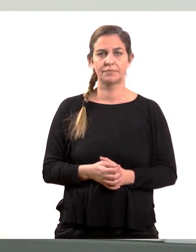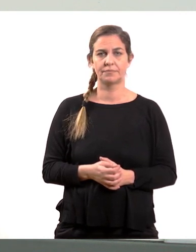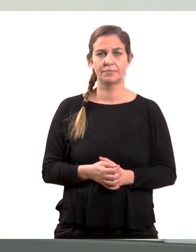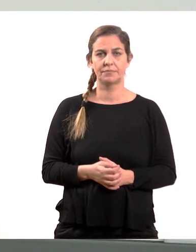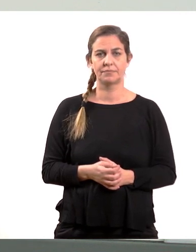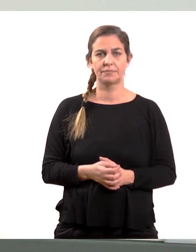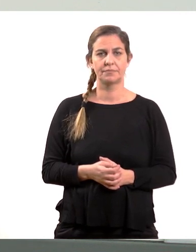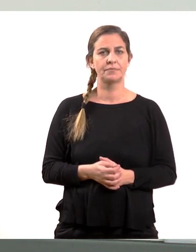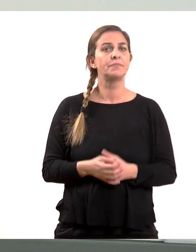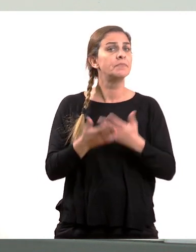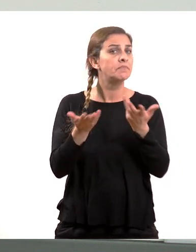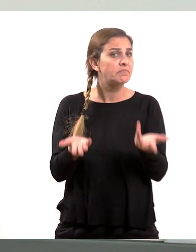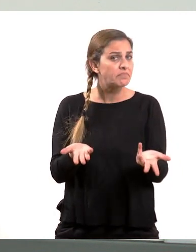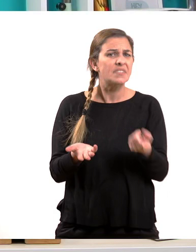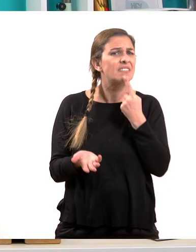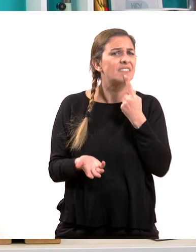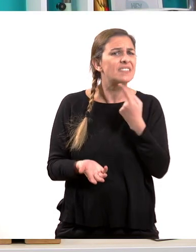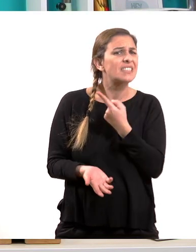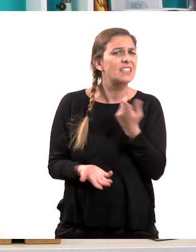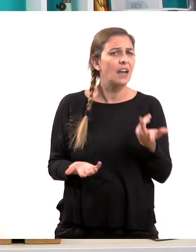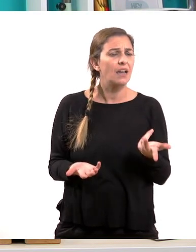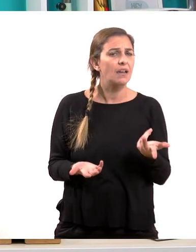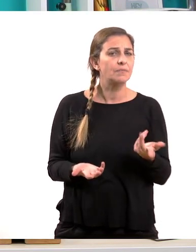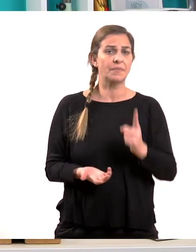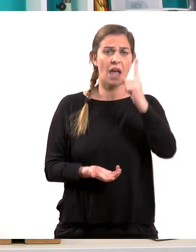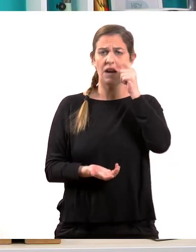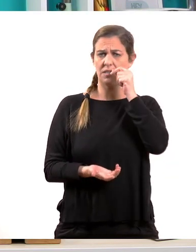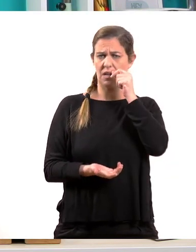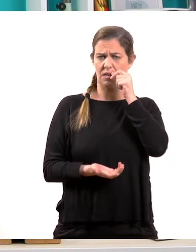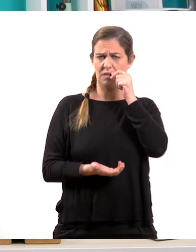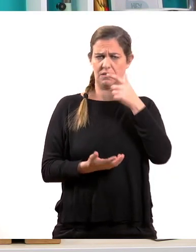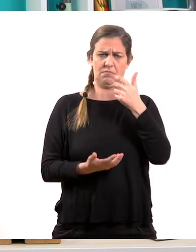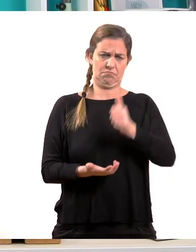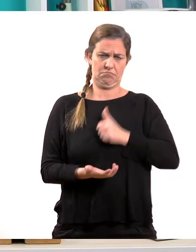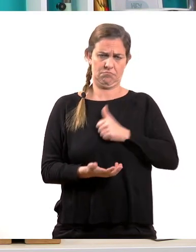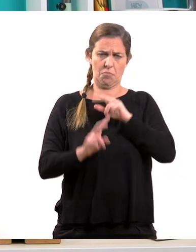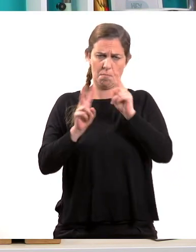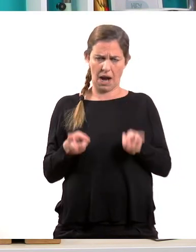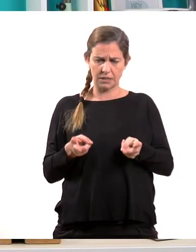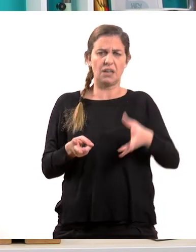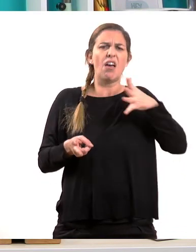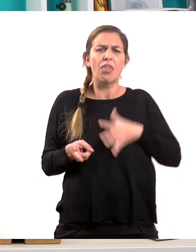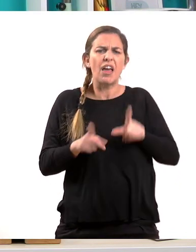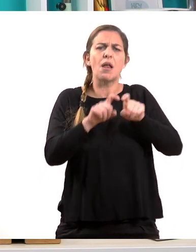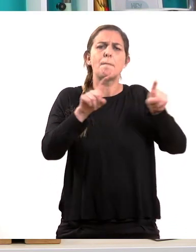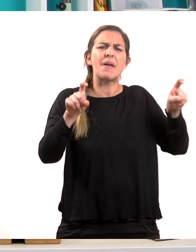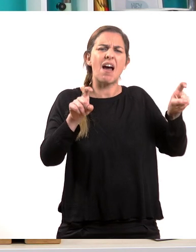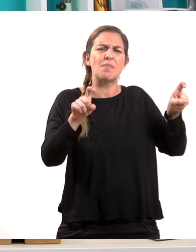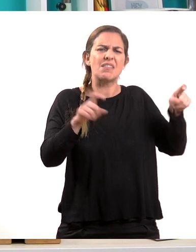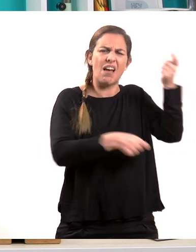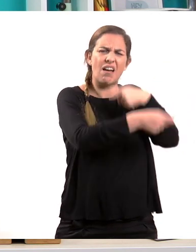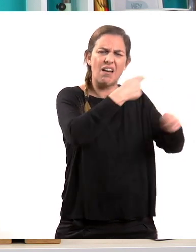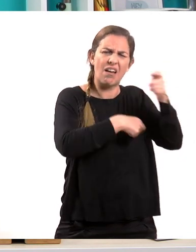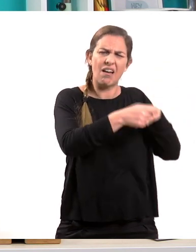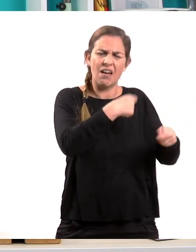Λοιπόν, τι μας λέει το πρόβλημα? Έχουμε έναν έμπορο, έχει ένα μαγαζί. Αγοράζει πράγματα για το μαγαζί του ώστε να τα πουλήσει